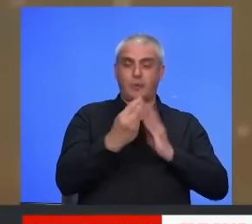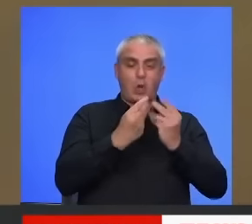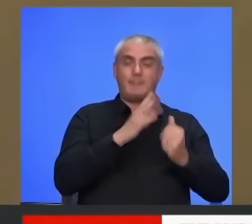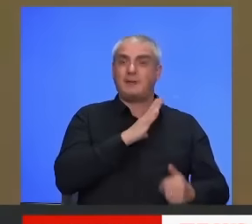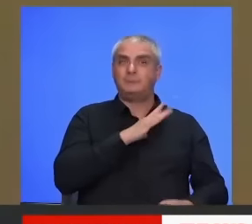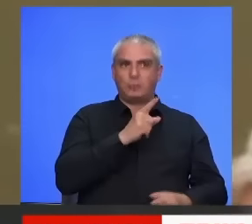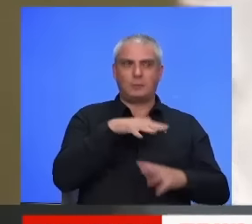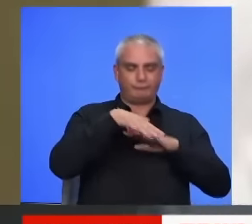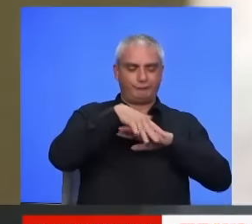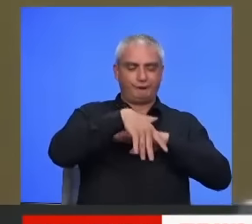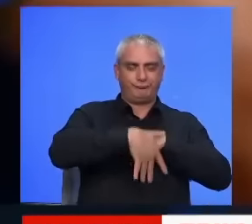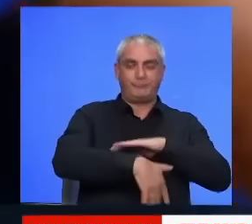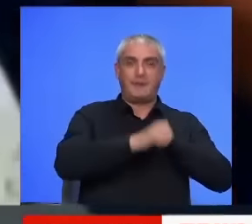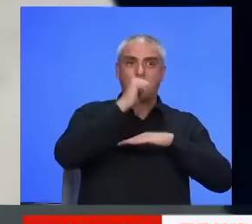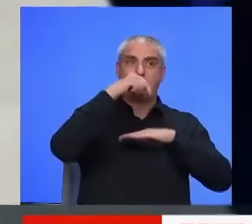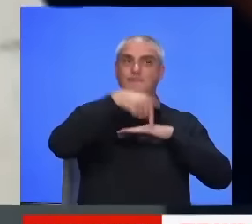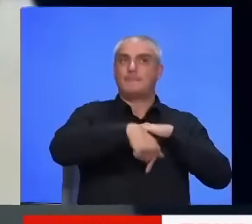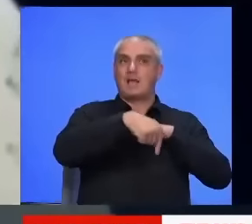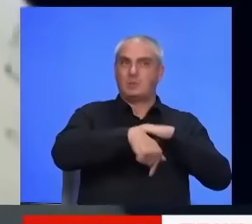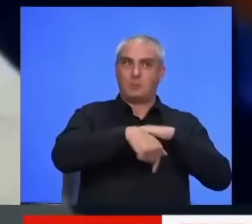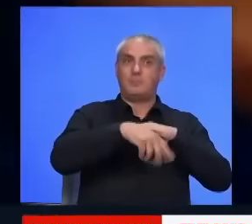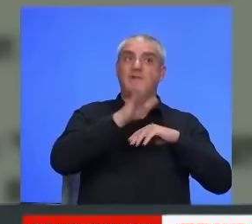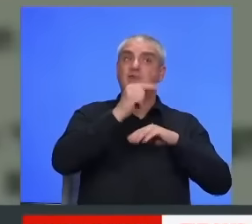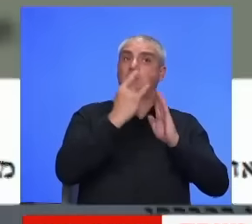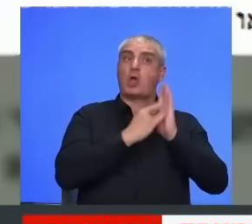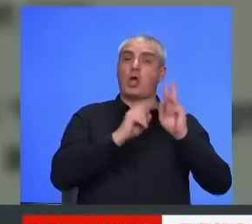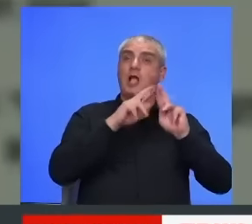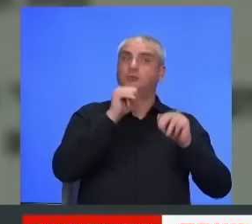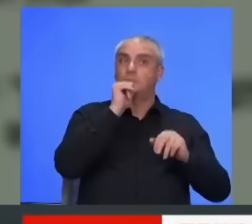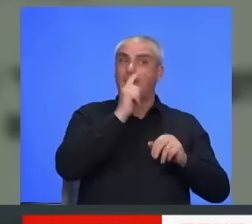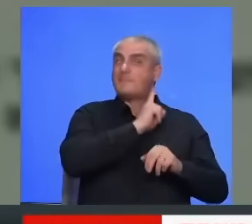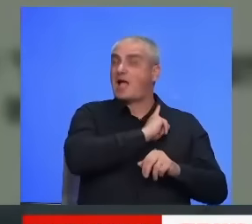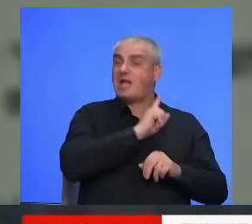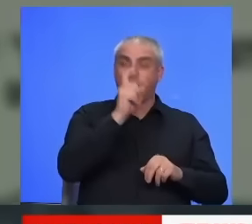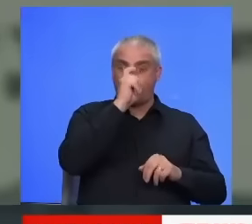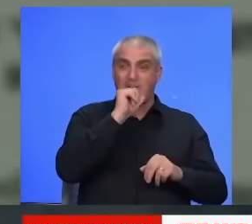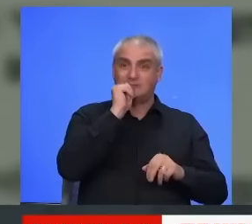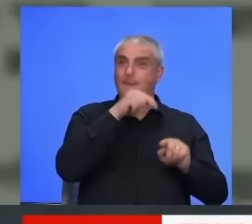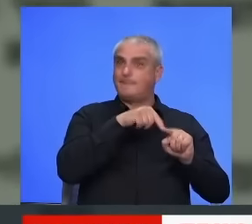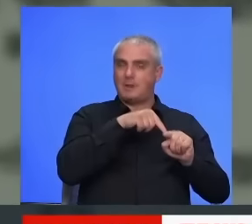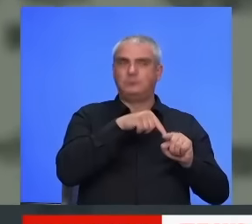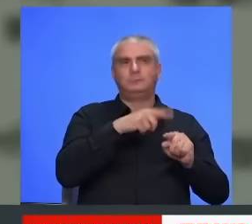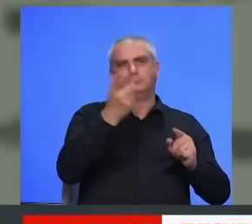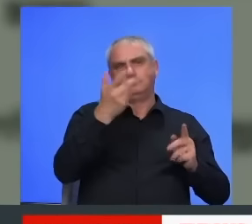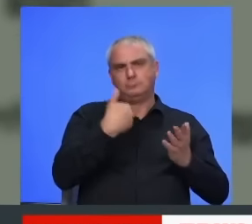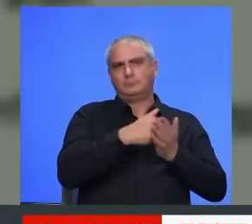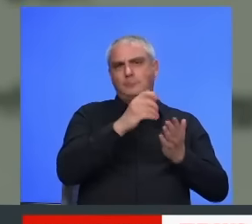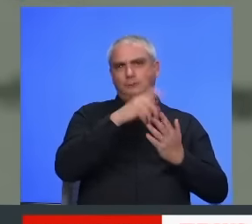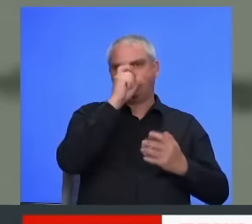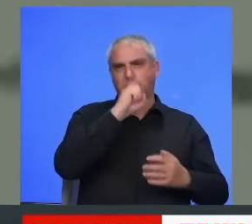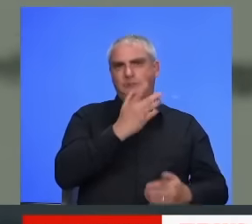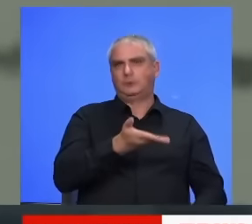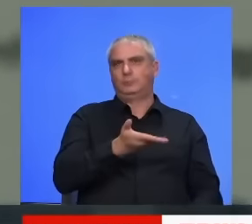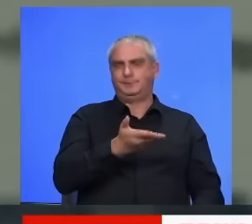מסוכנים מחלחלים למי התהום, ולמרות החוק של רשות המים שאסור לזהם מים, הזיהום נמשך.